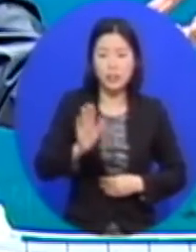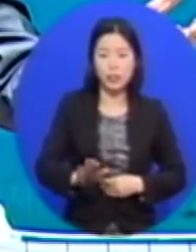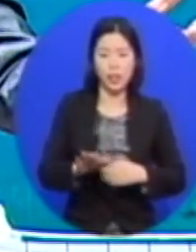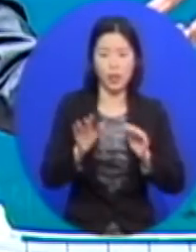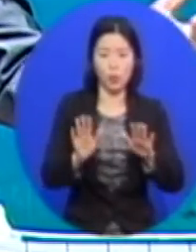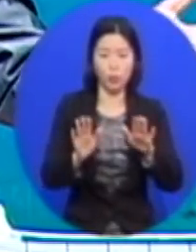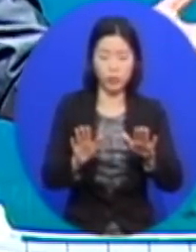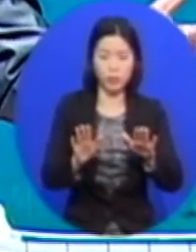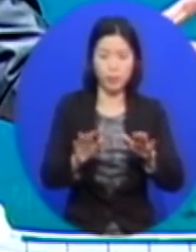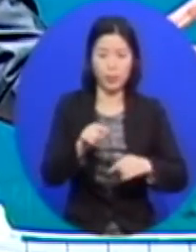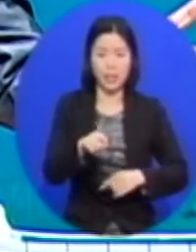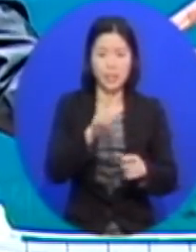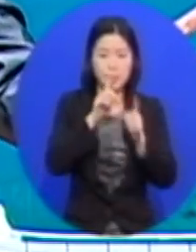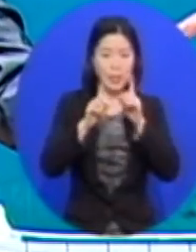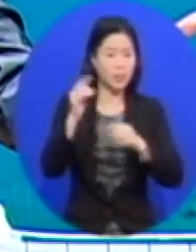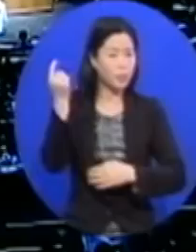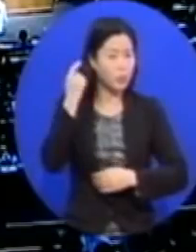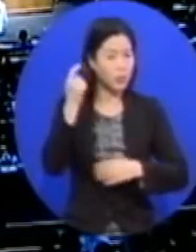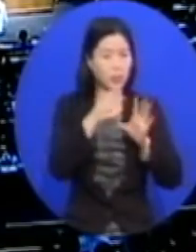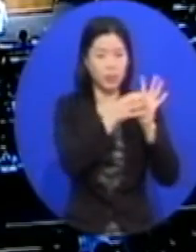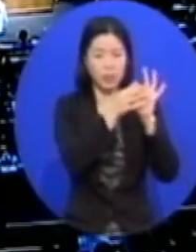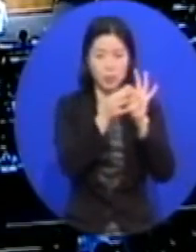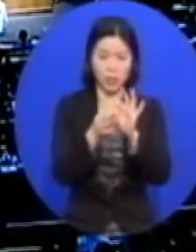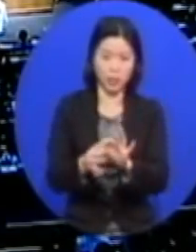우리가 이 말씀을 들으면서